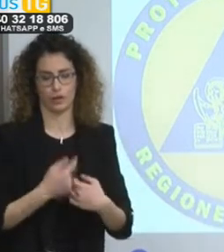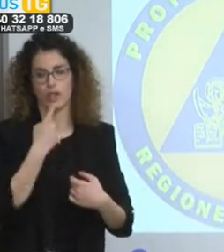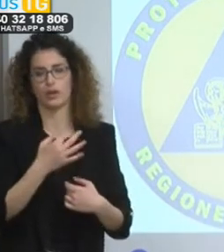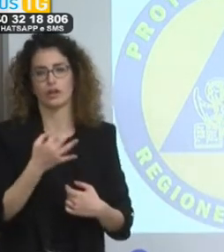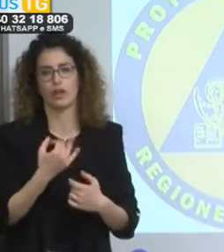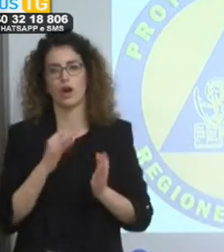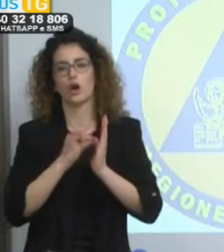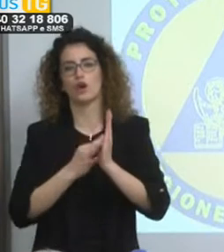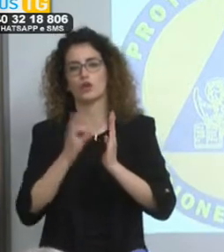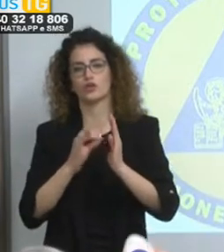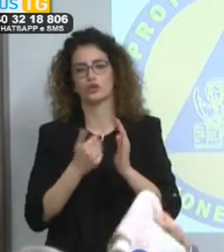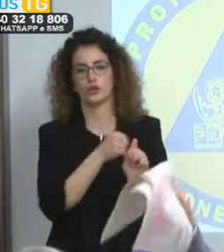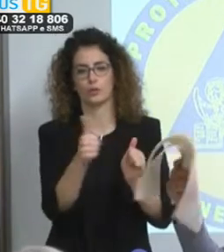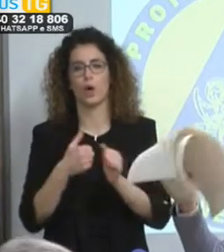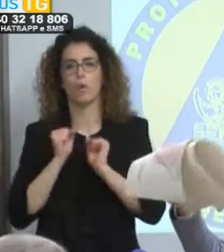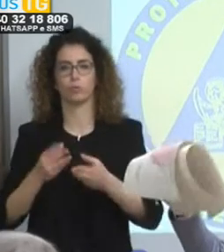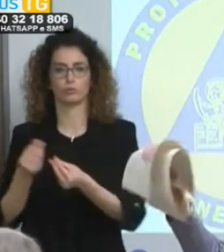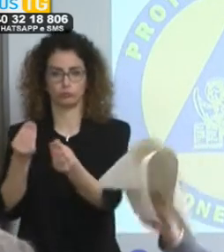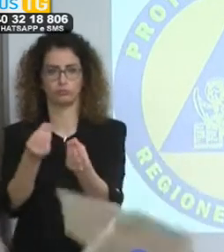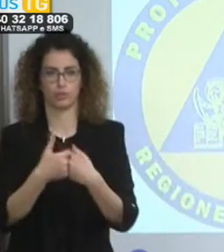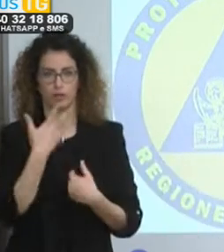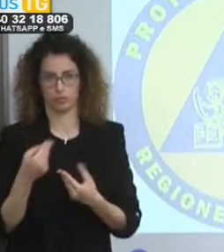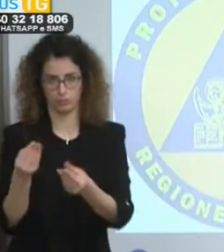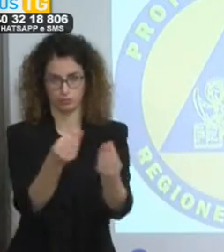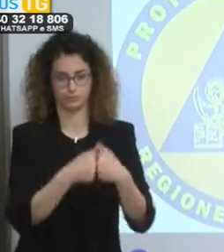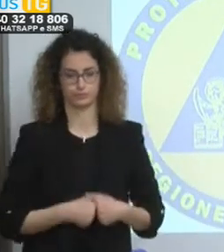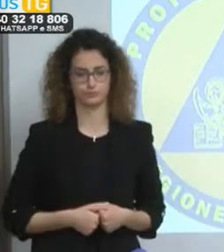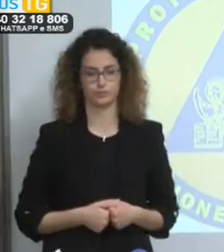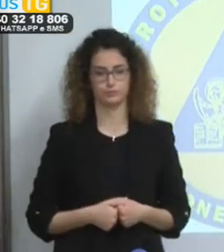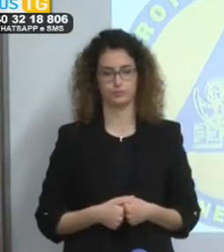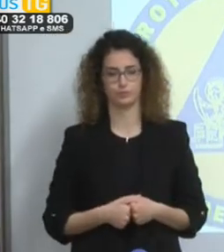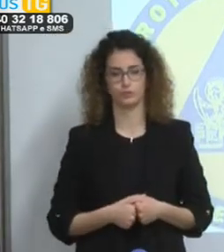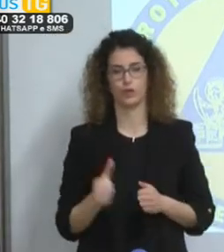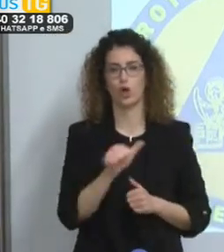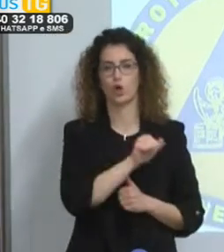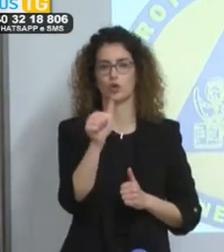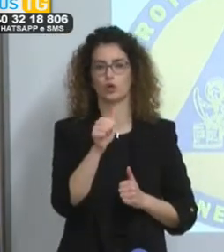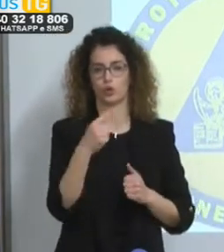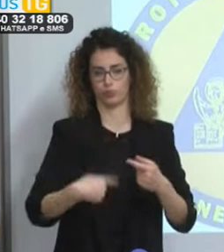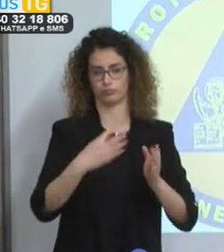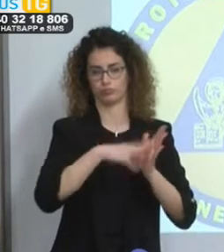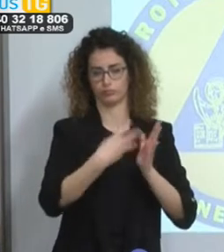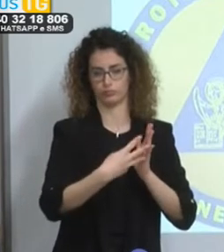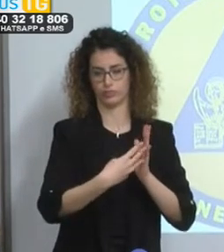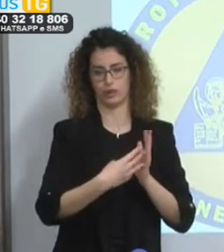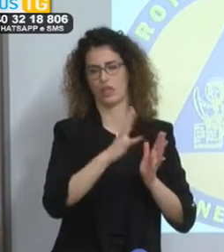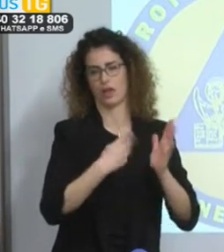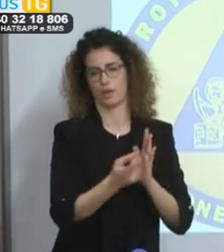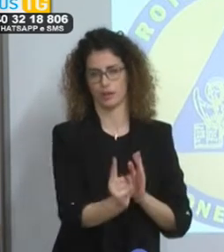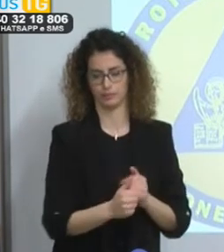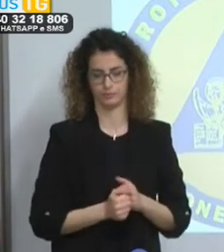pena, e possiamo darveli anche queste, se volete, solo i grafici, due grafici, senza tutte le